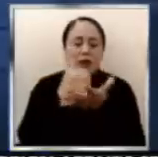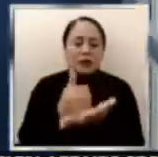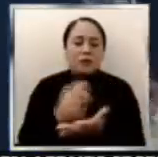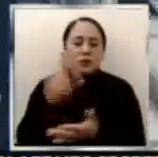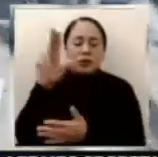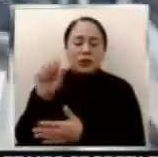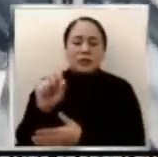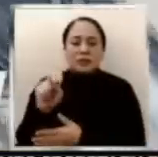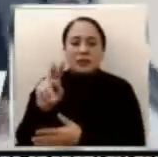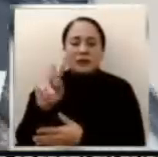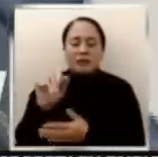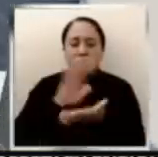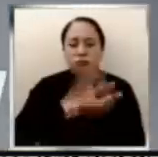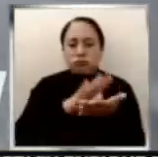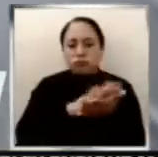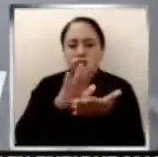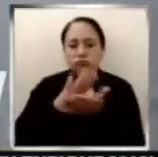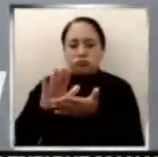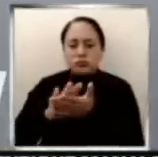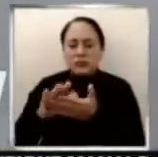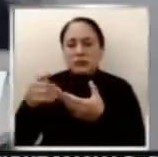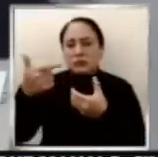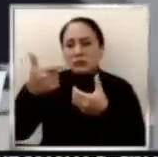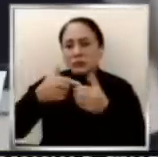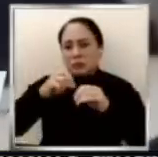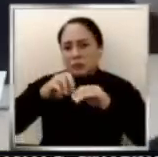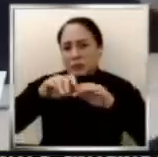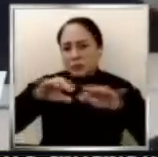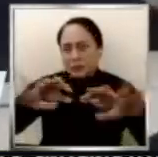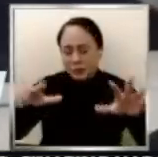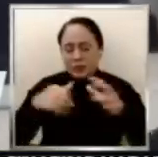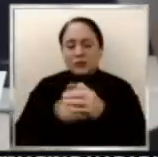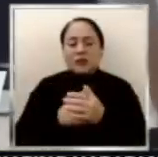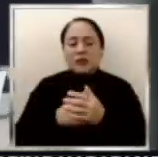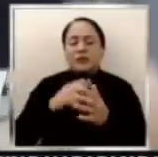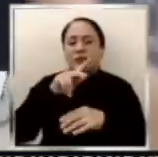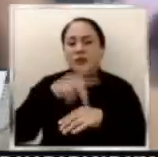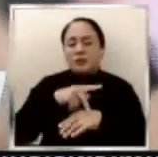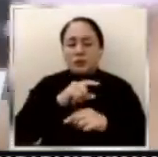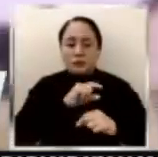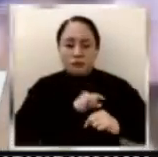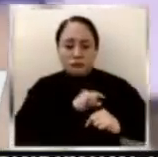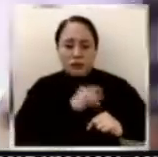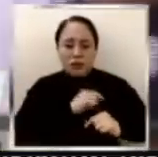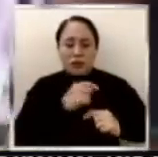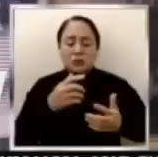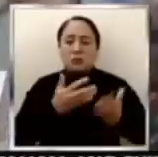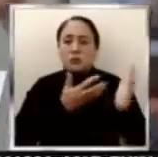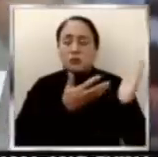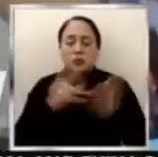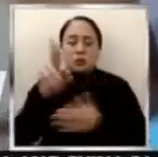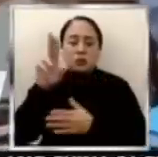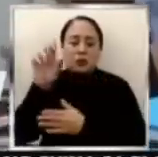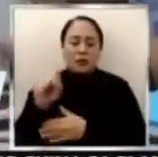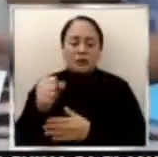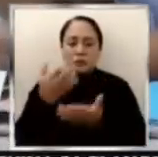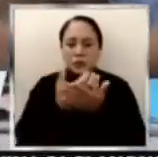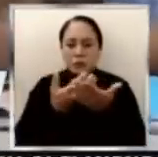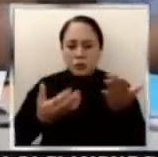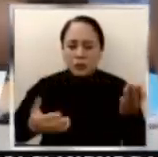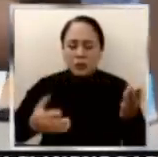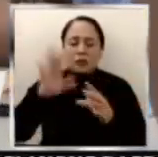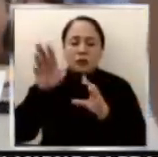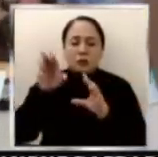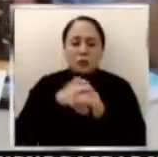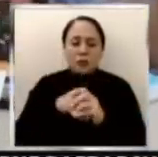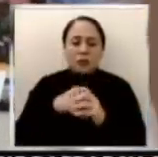cleanup operations ng oil spill. Ayon sa Philippine Coast Guard, magpapadala ang US ng mga equipment, kabilang na ang isang